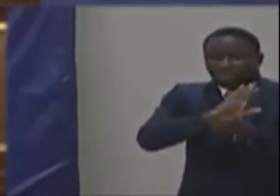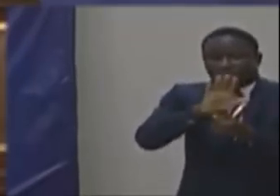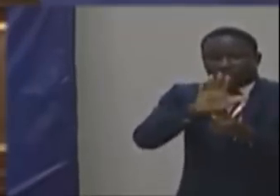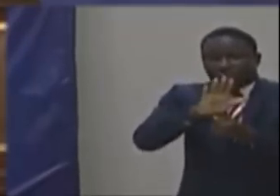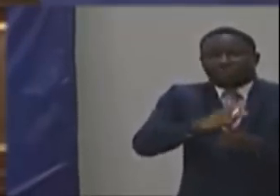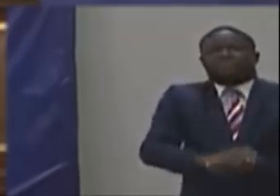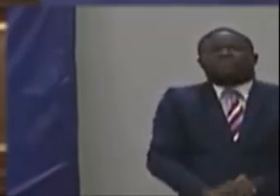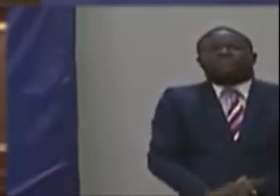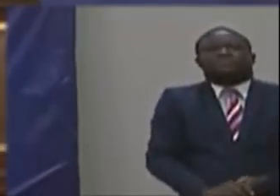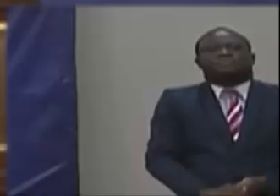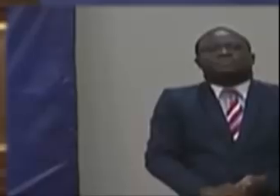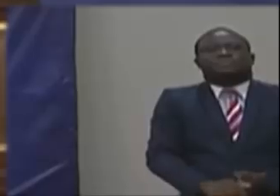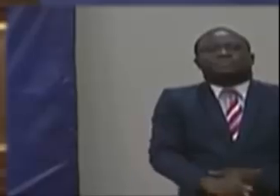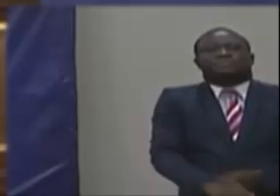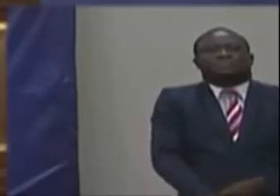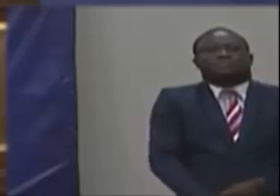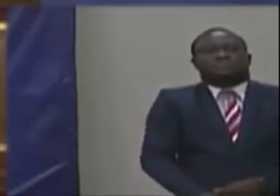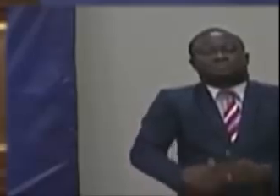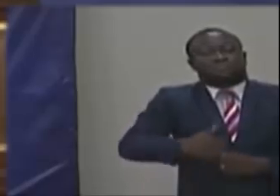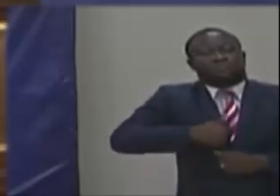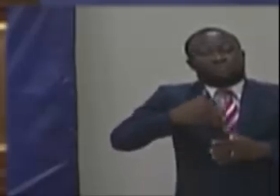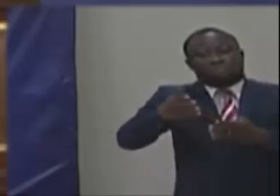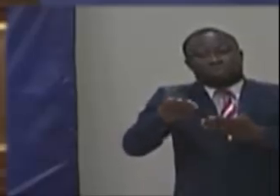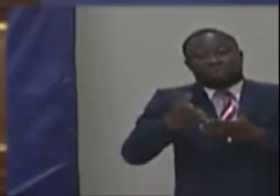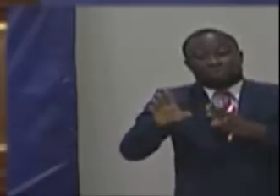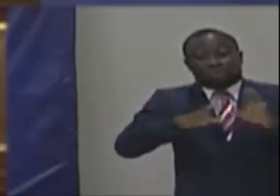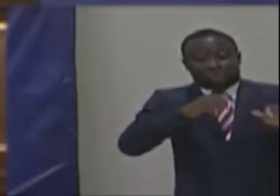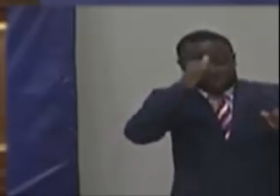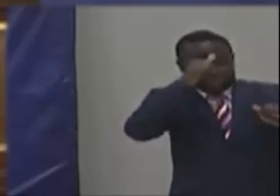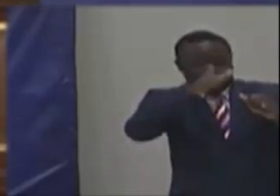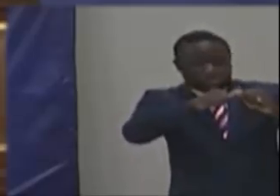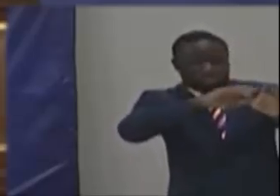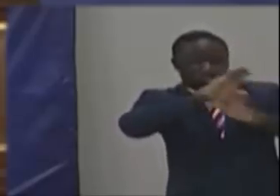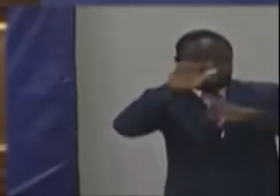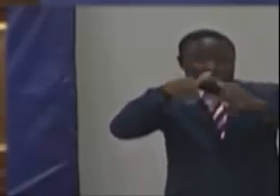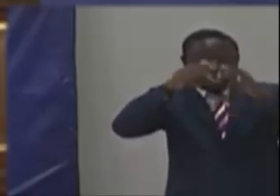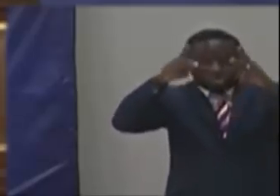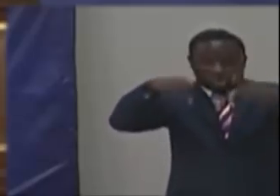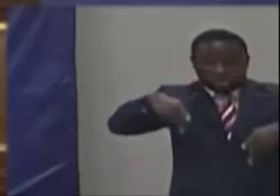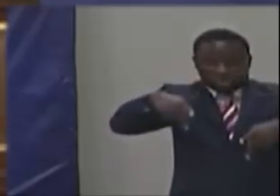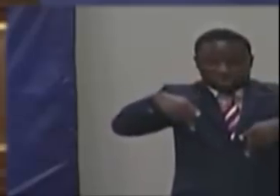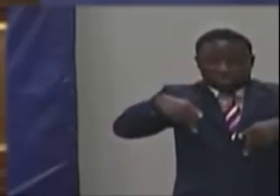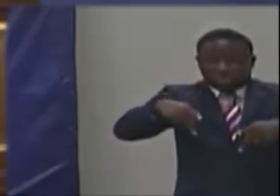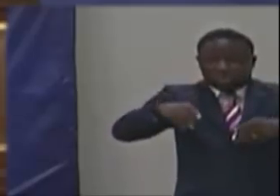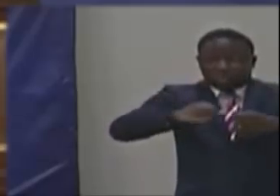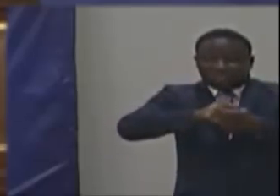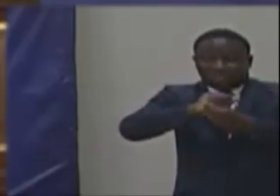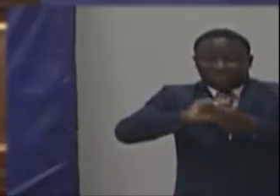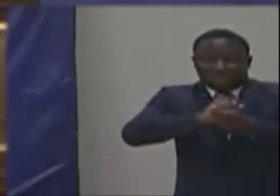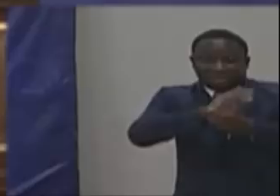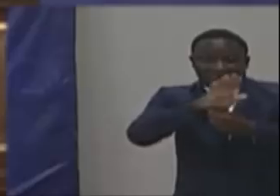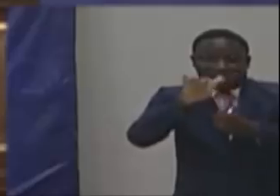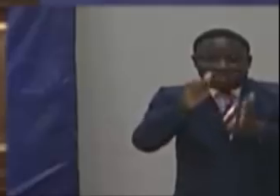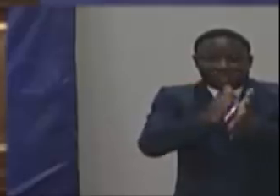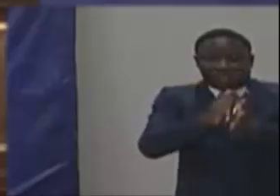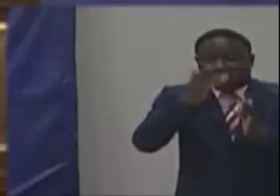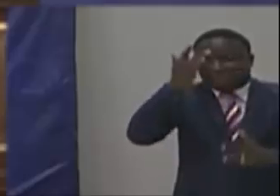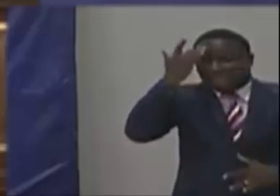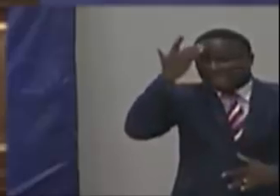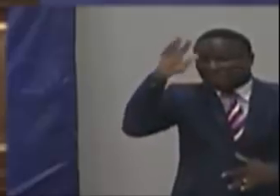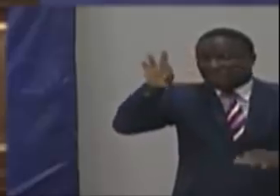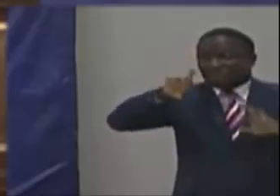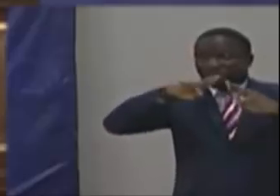Là. Moi, je voulais rappeler tout le monde. Pandémie ça, pas qu'on